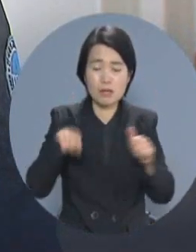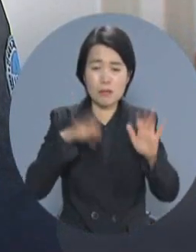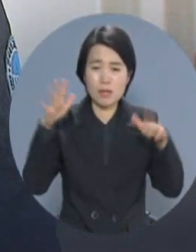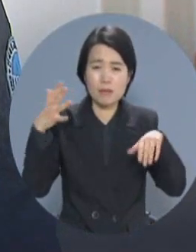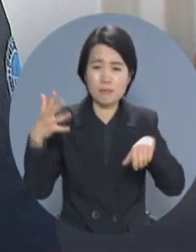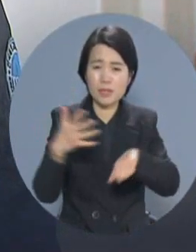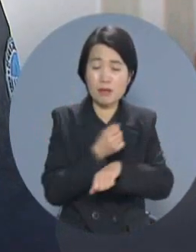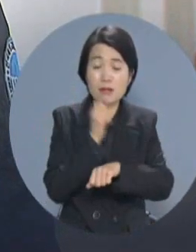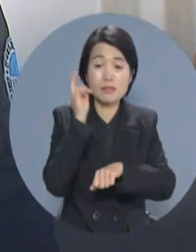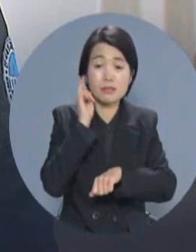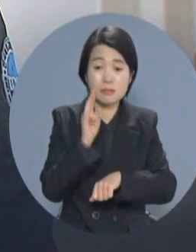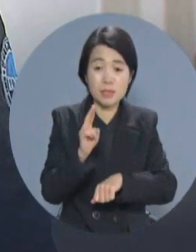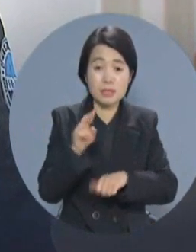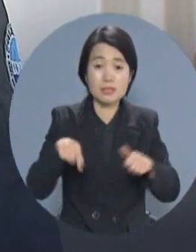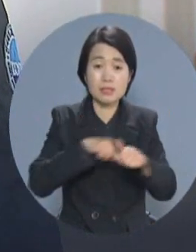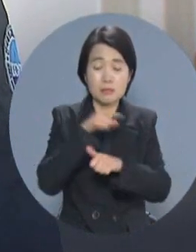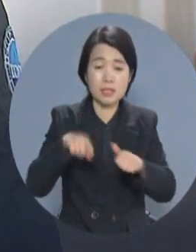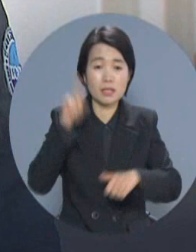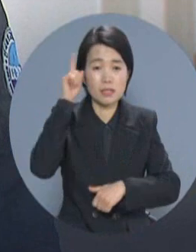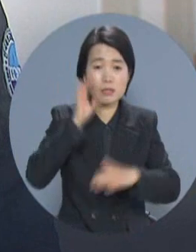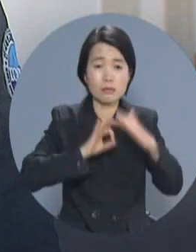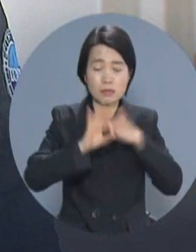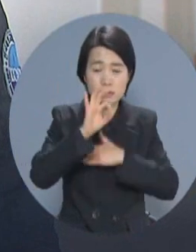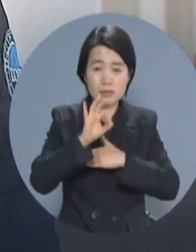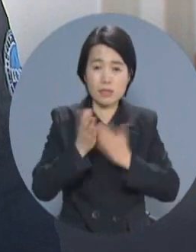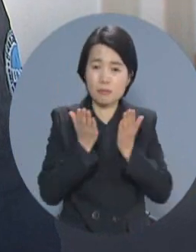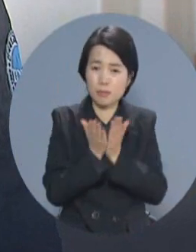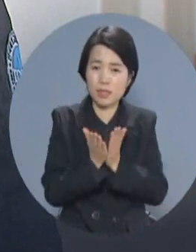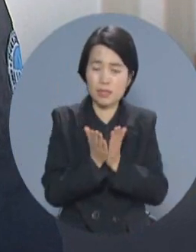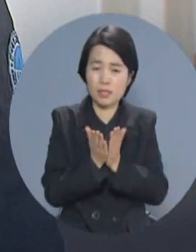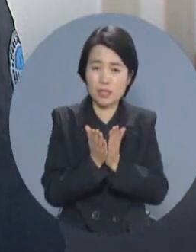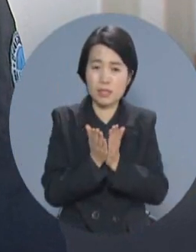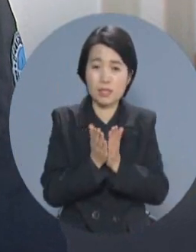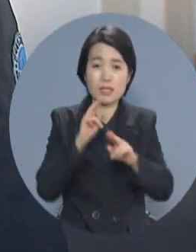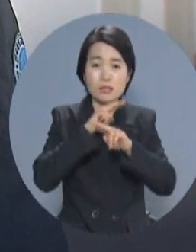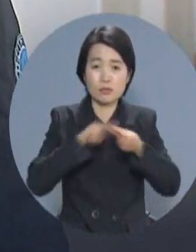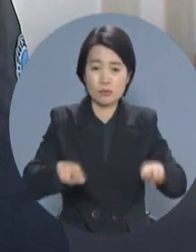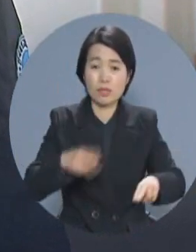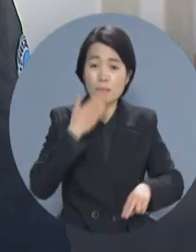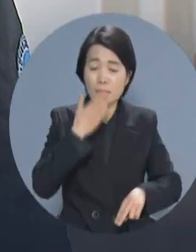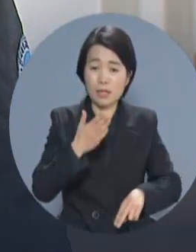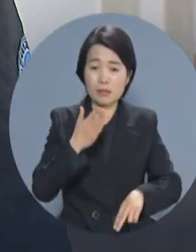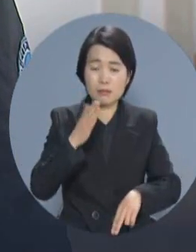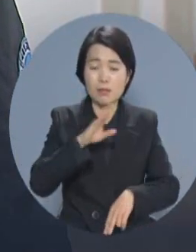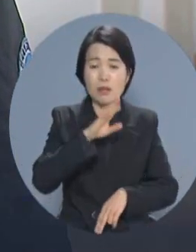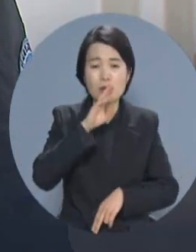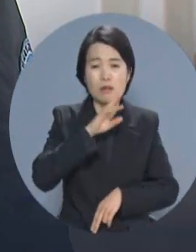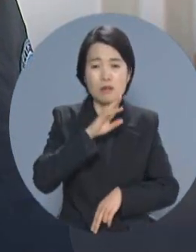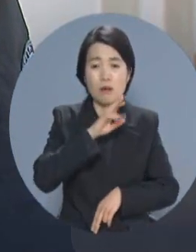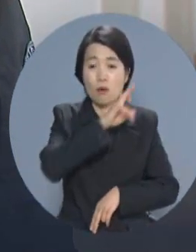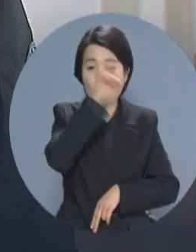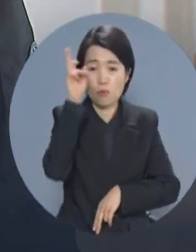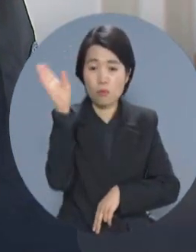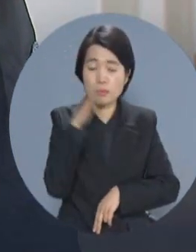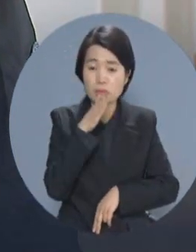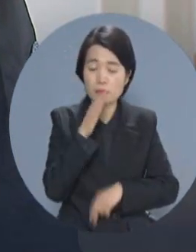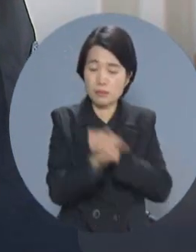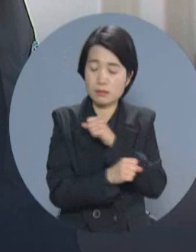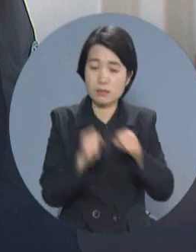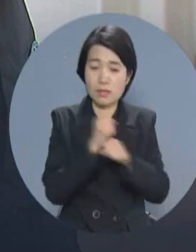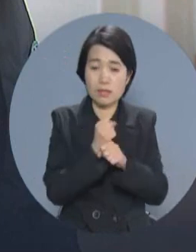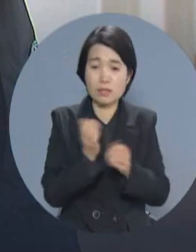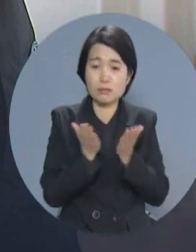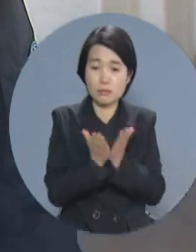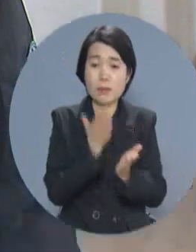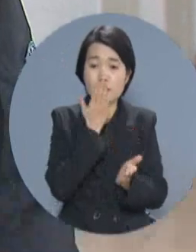더 바람이 많이 불고 있는 상태입니다. 내일 오전까지는 좀 배가 통제될 가능성이 있습니다. 오후부터는